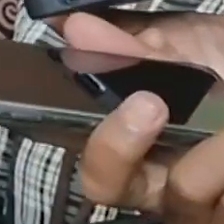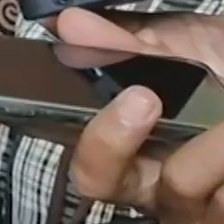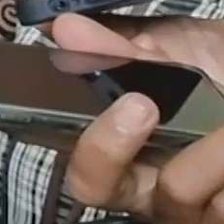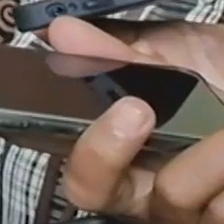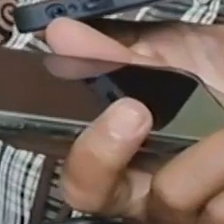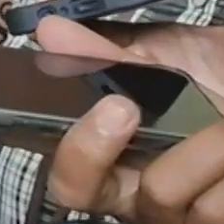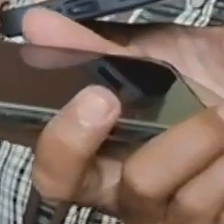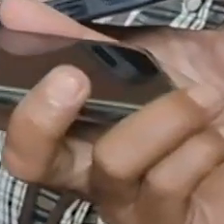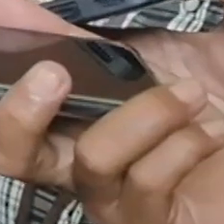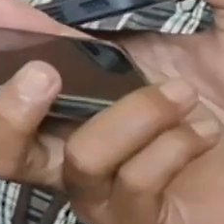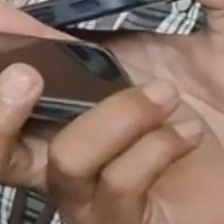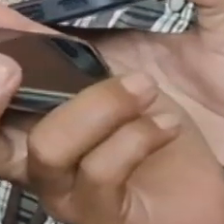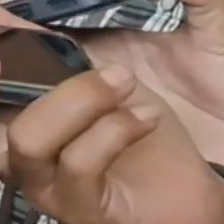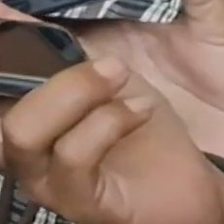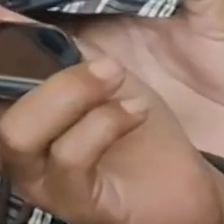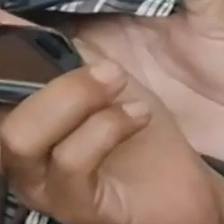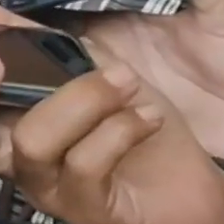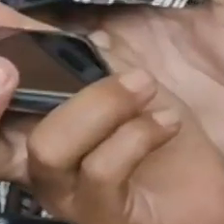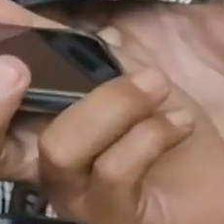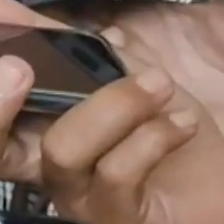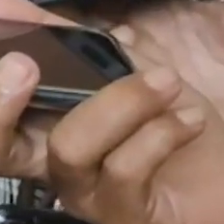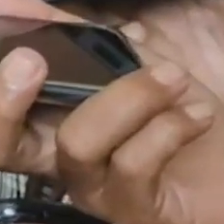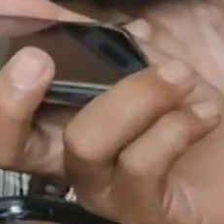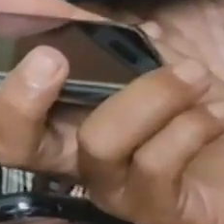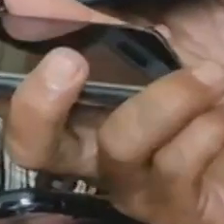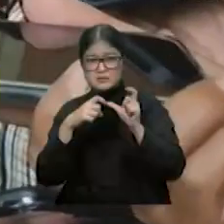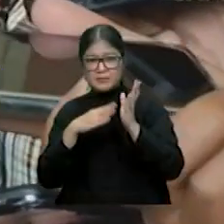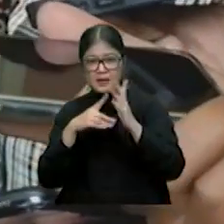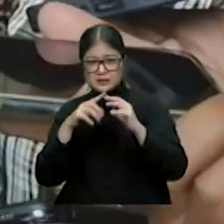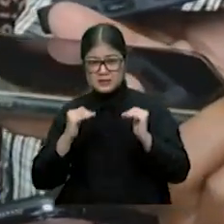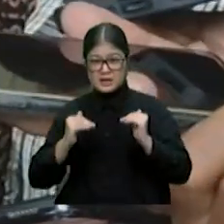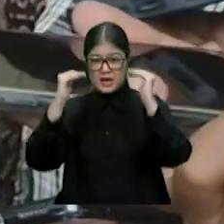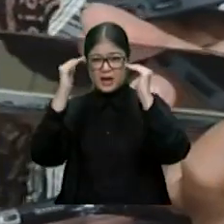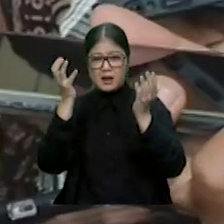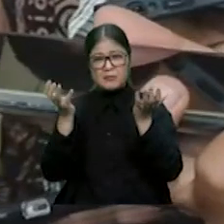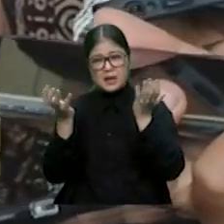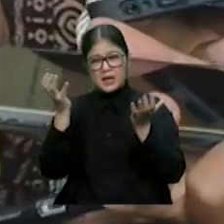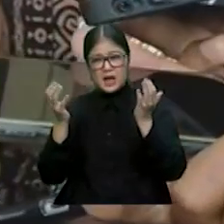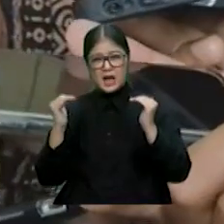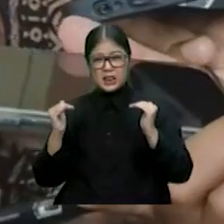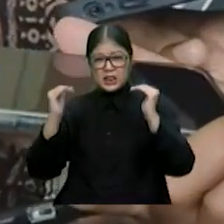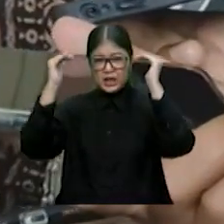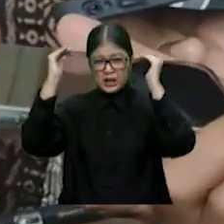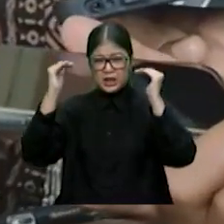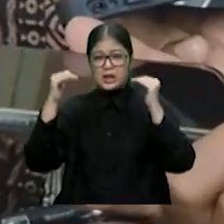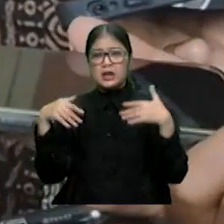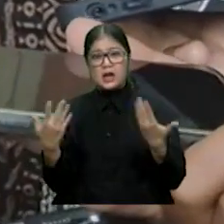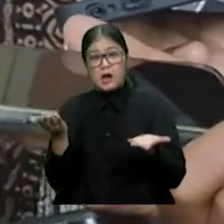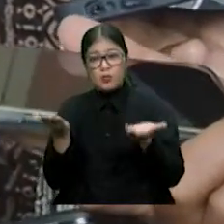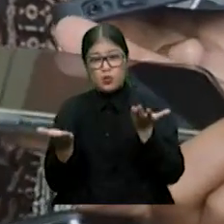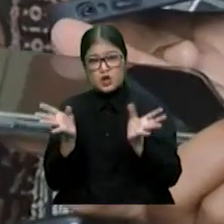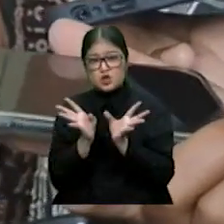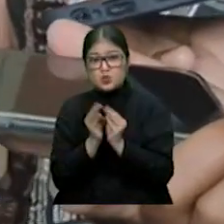di puskesmas, peningkatannya itu sampai signifikan ya memang ya. Perbandingannya itu nggak masalah sampai